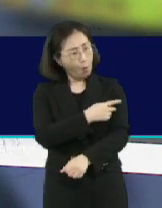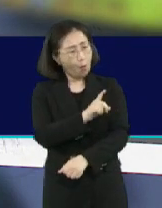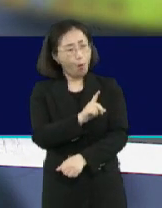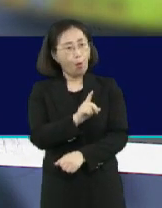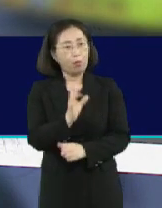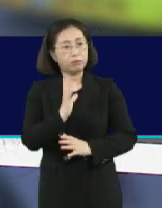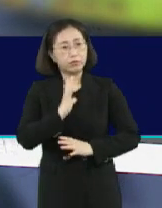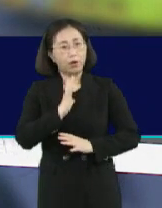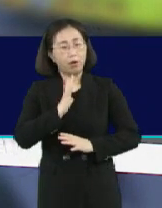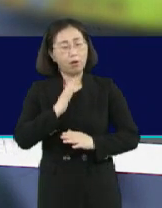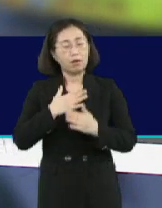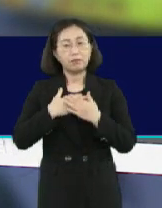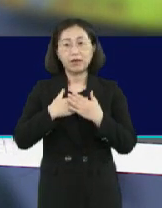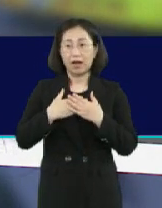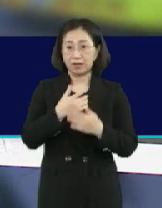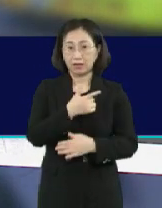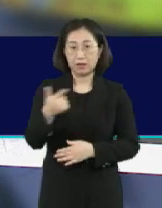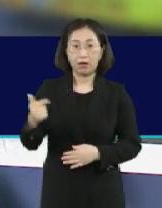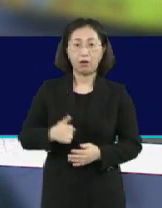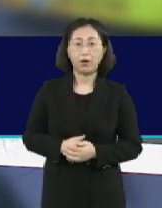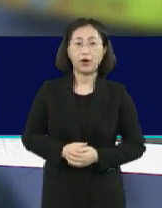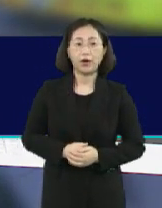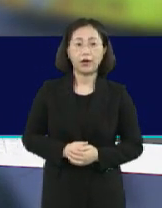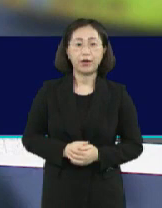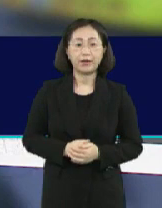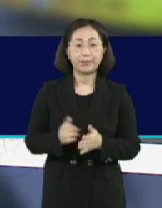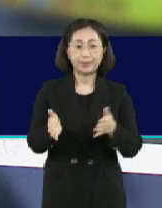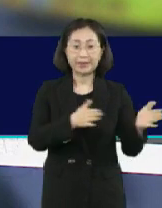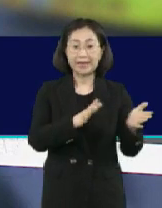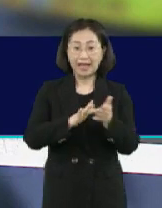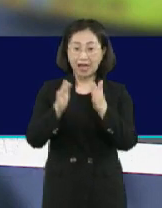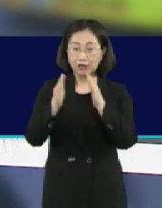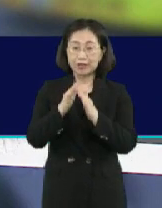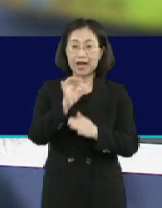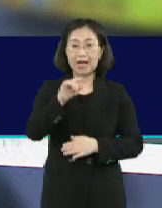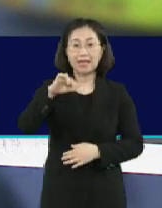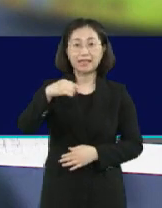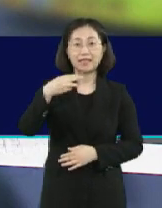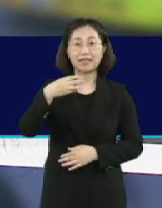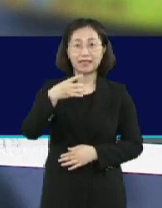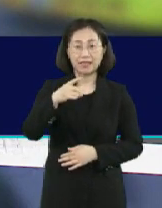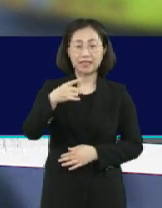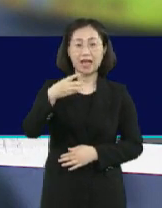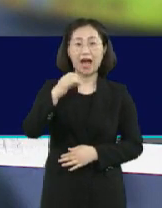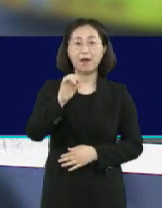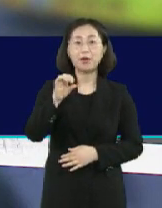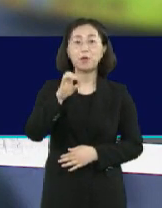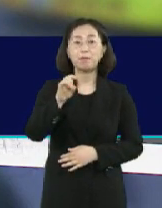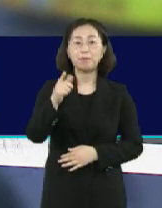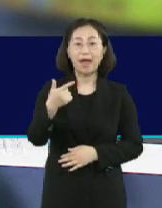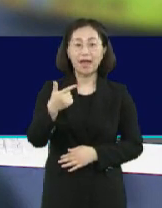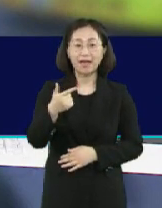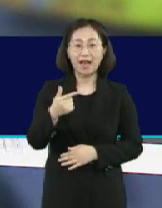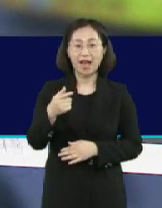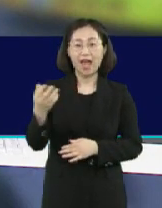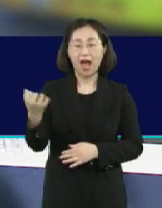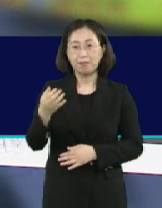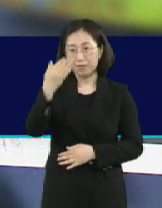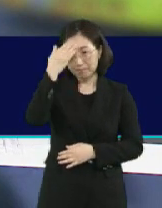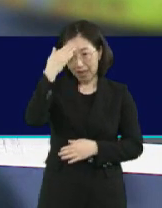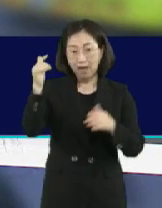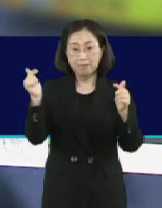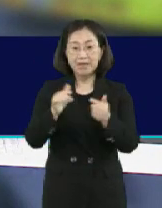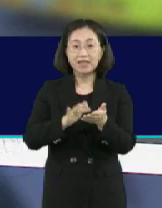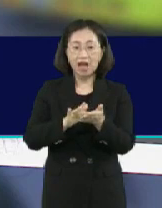불안감이 쉽게 사라지지 않고 있습니다. 이런 가운데 약국에선 아세트 아미노펜 계열의 특정 진통 해열제가 품귀 현상을